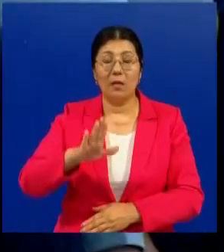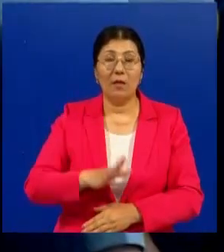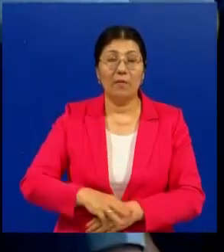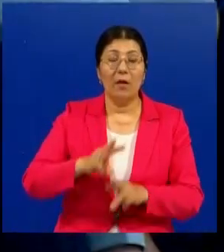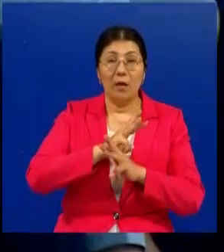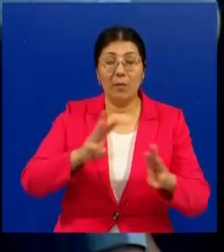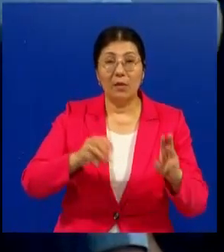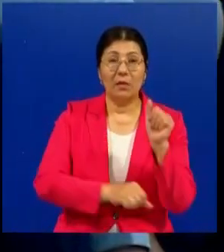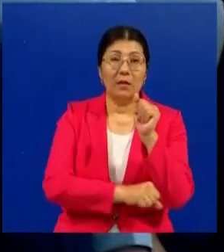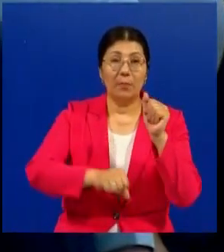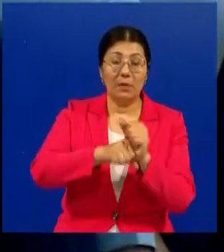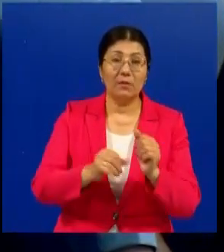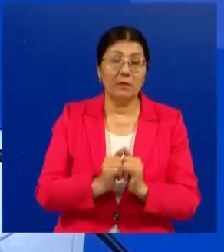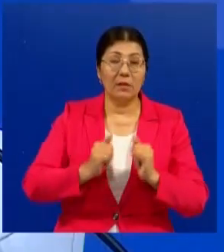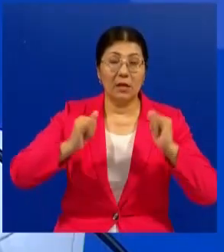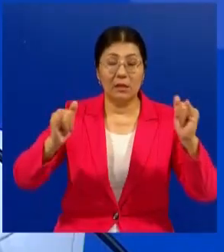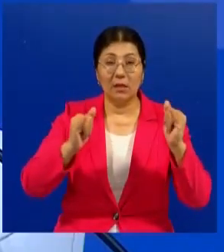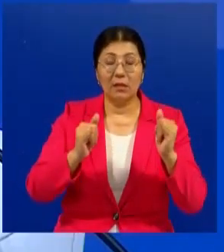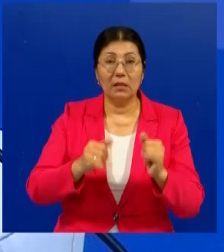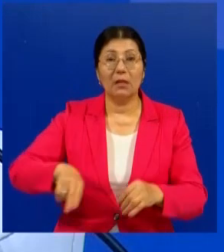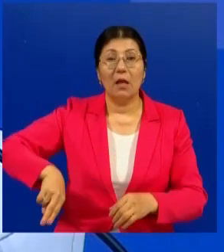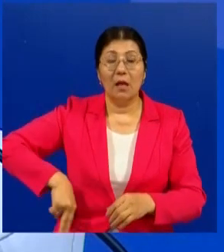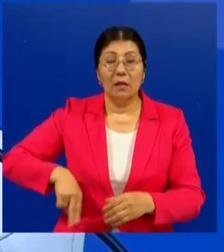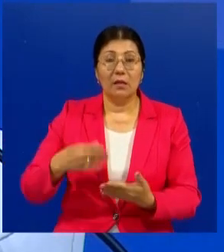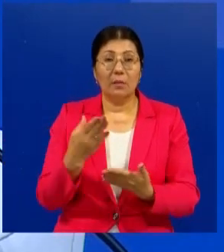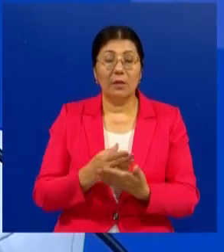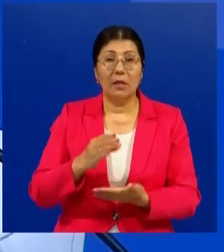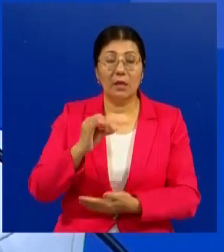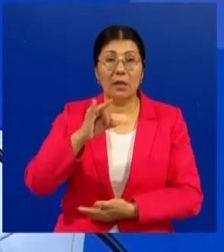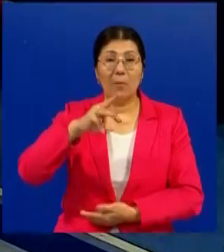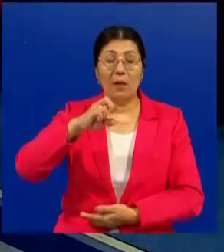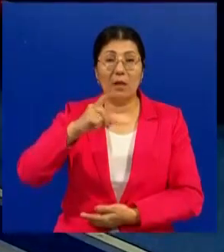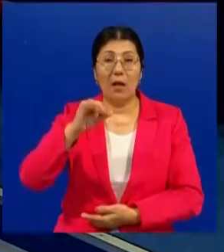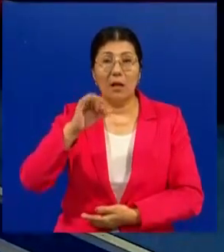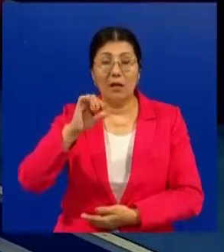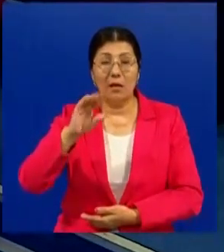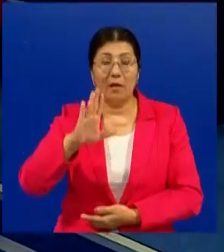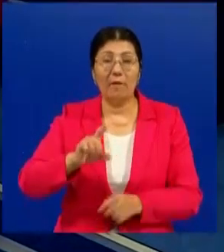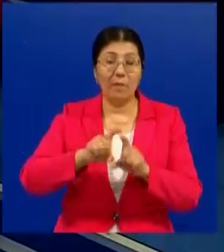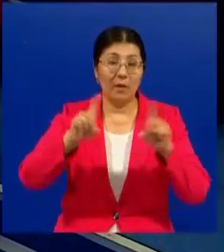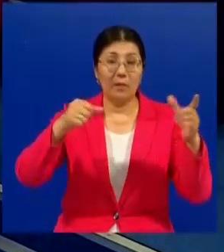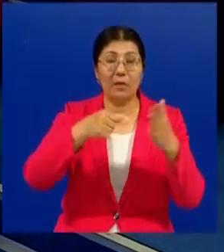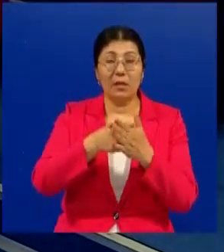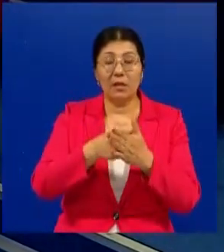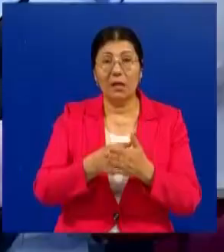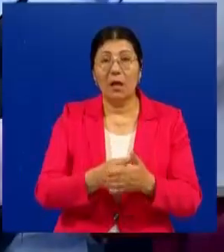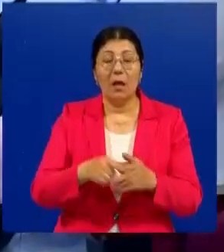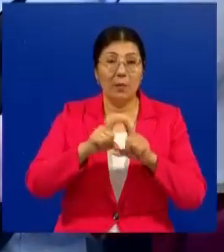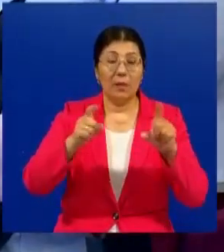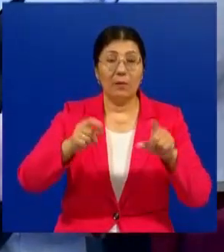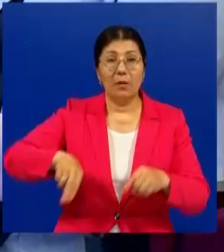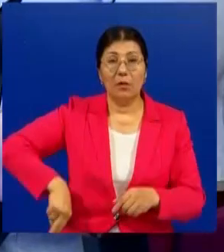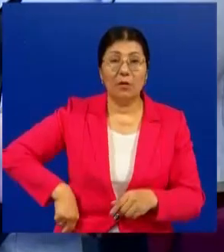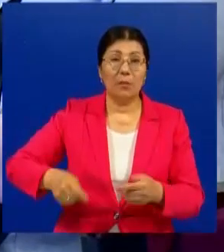өкілі, адамның үйлесімді дамуы ұлттық институтының директоры Есенғазы Иманғалиев, білім беру мекемелері, мектепке дейінгі ұйымдардың басшылары,